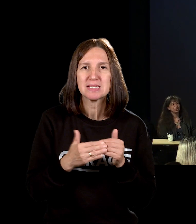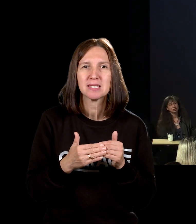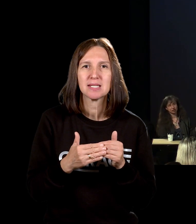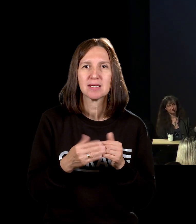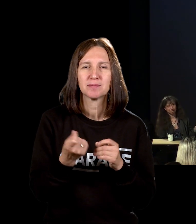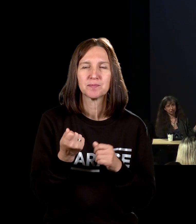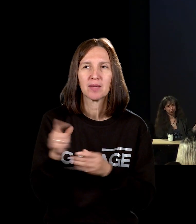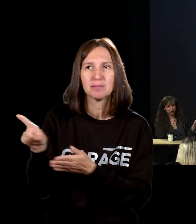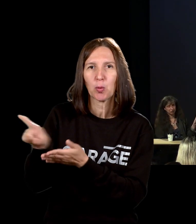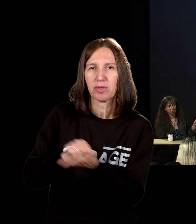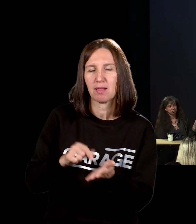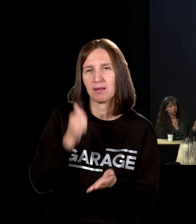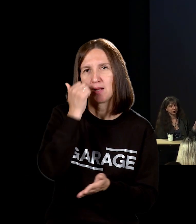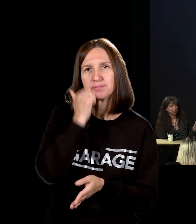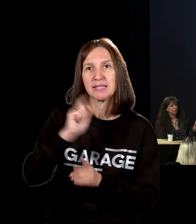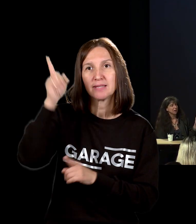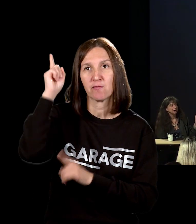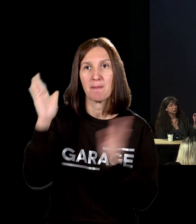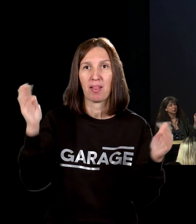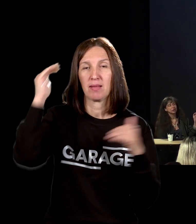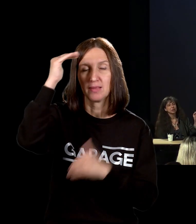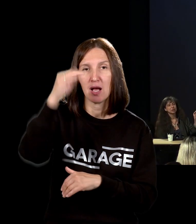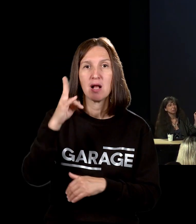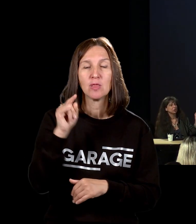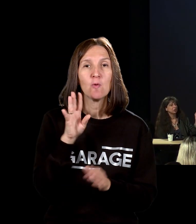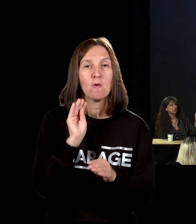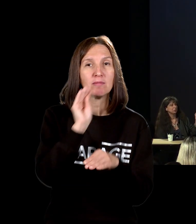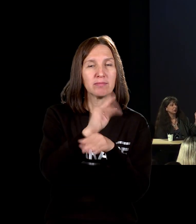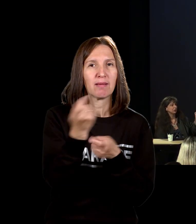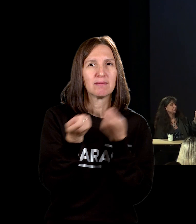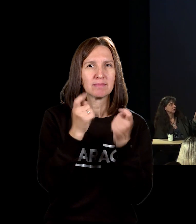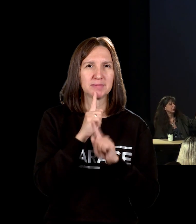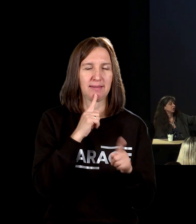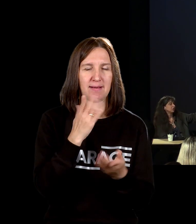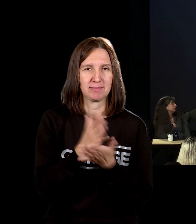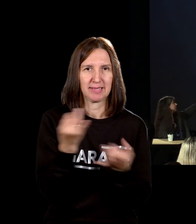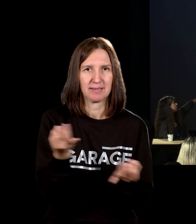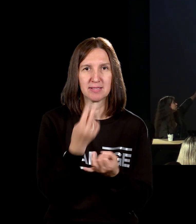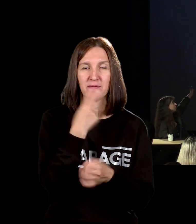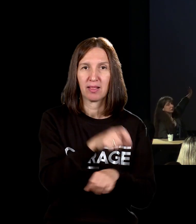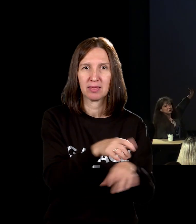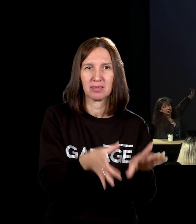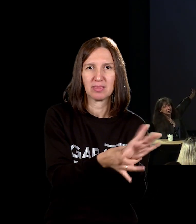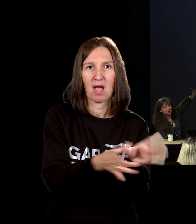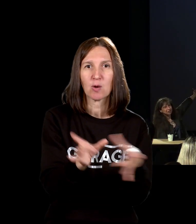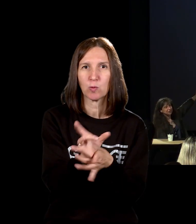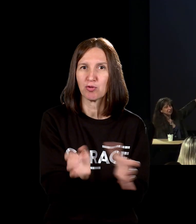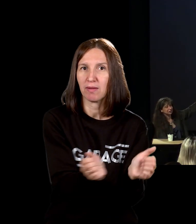почти подделка старинного полотна по манере, с очень интересными деталями, да, с этими